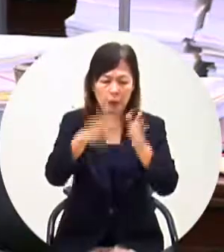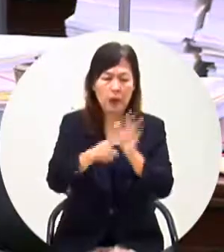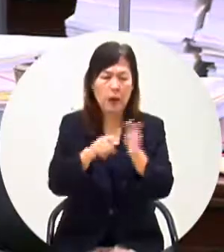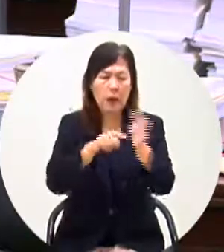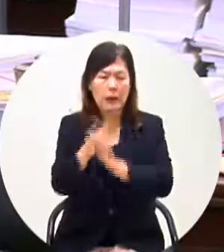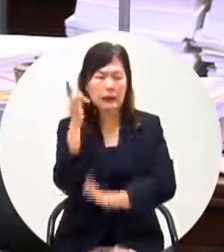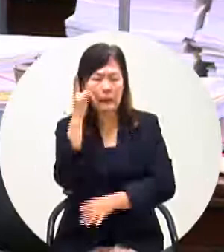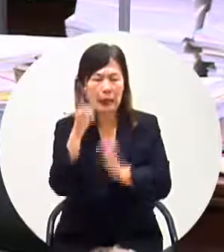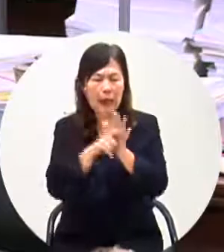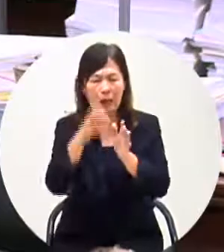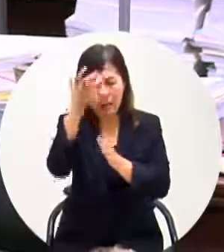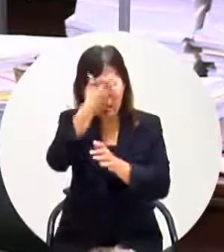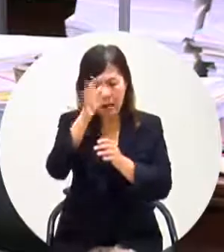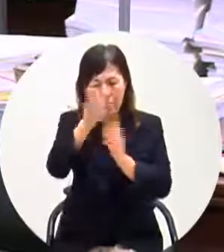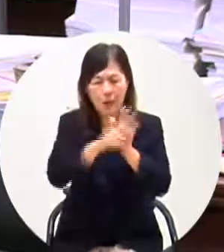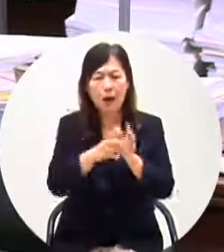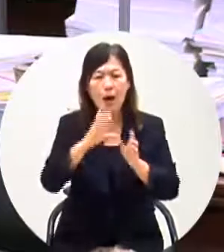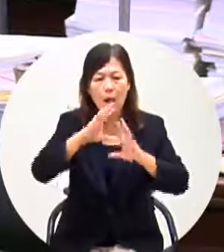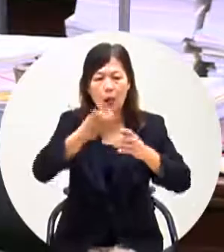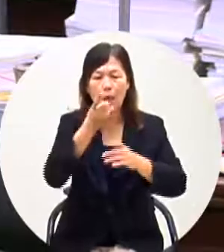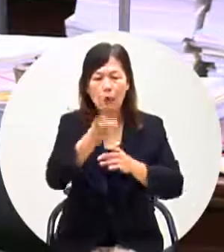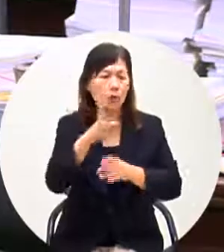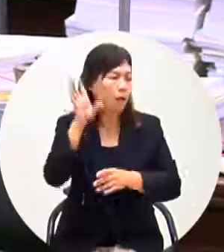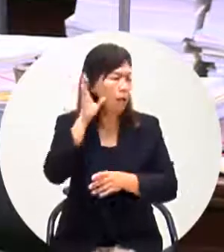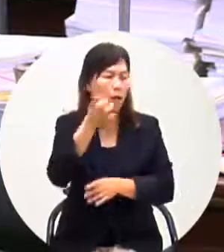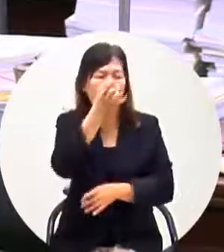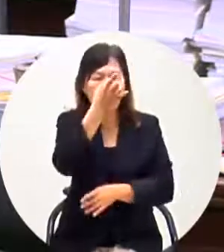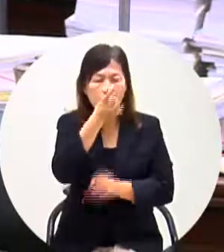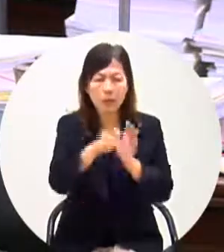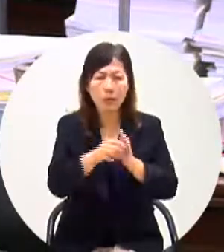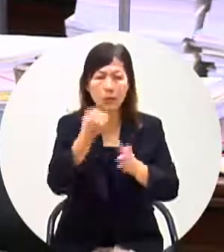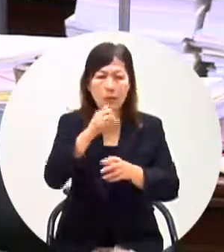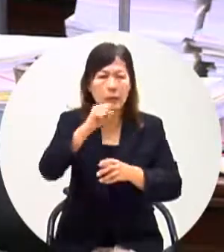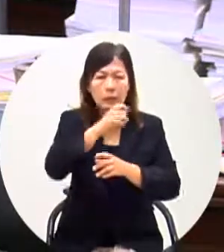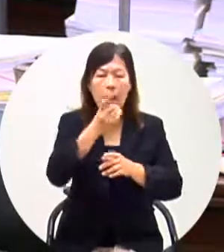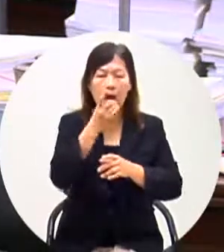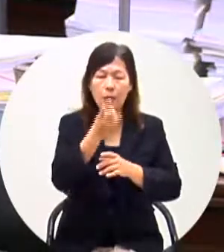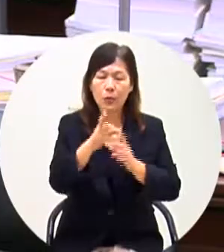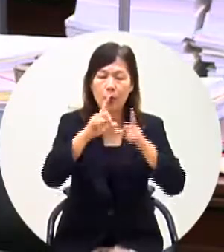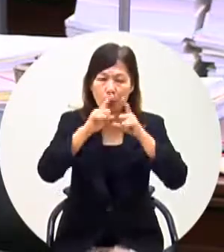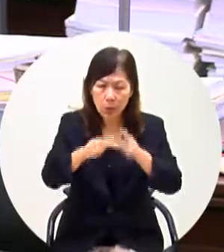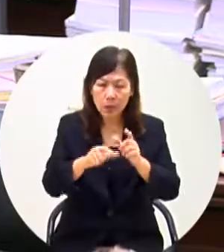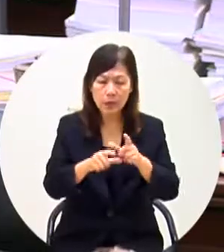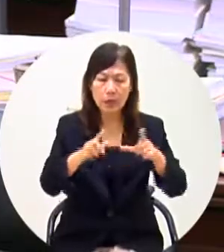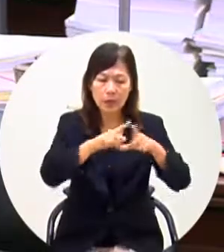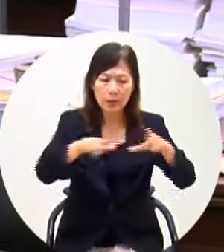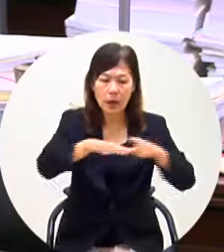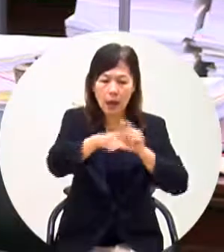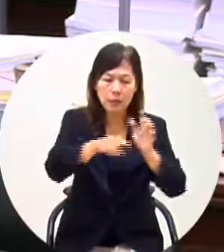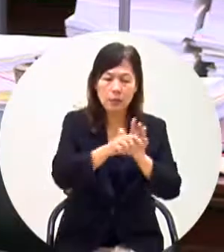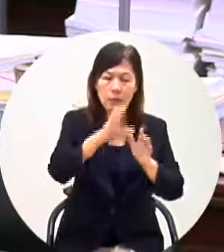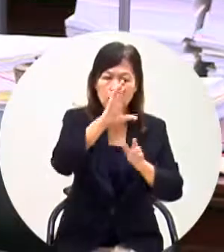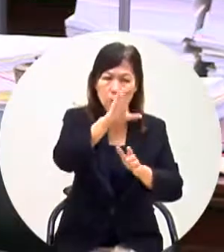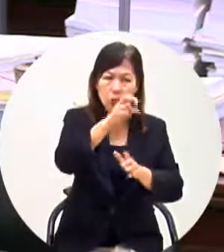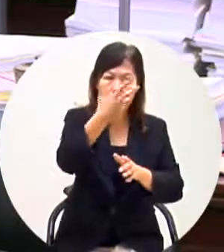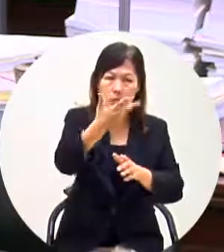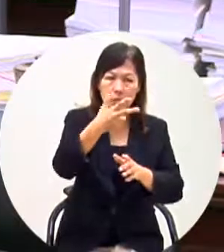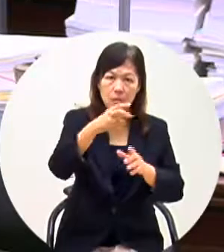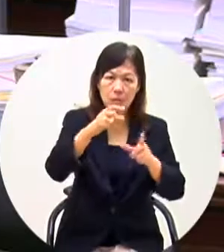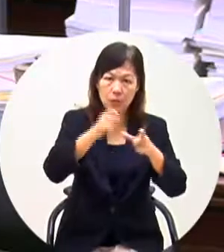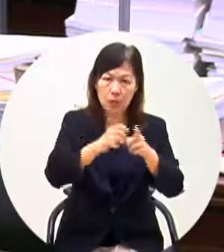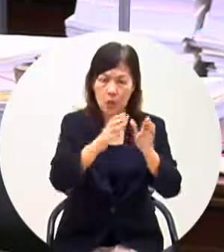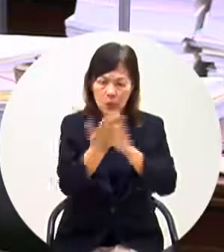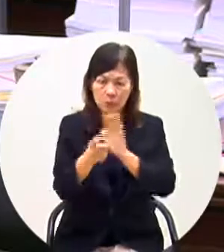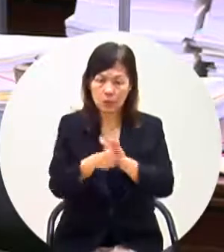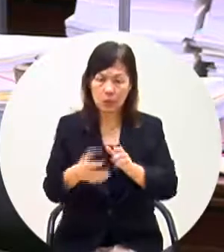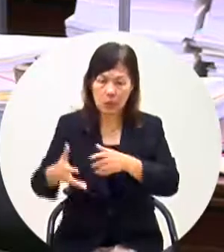无，请局长用台语来答复我们大社区97公顷的区段征收，目前到底要等到什